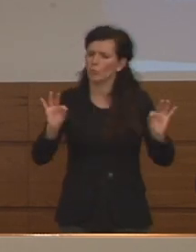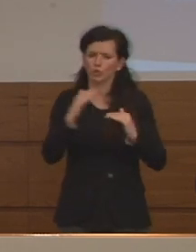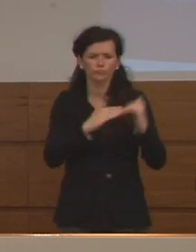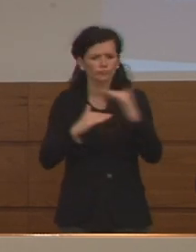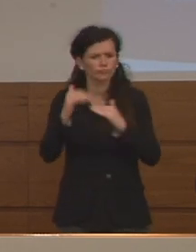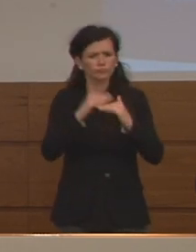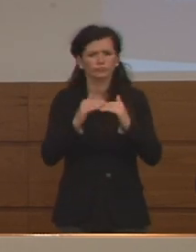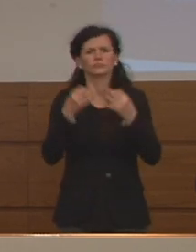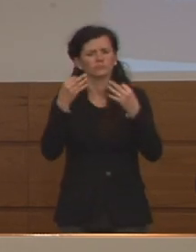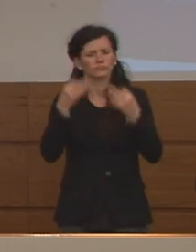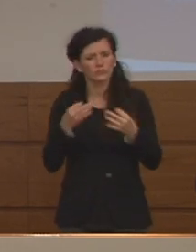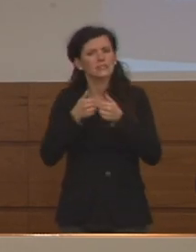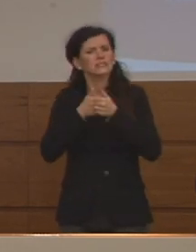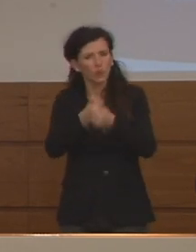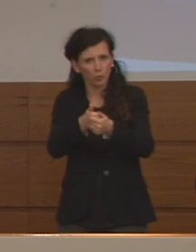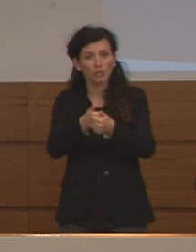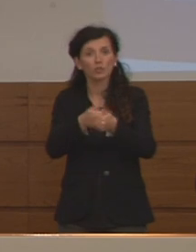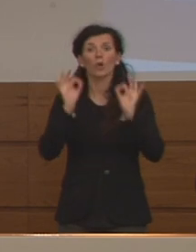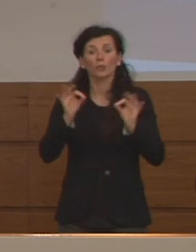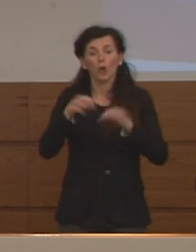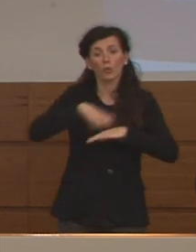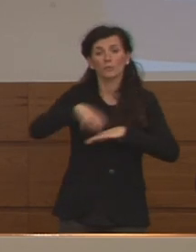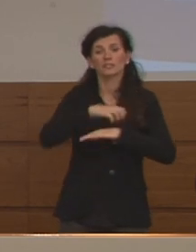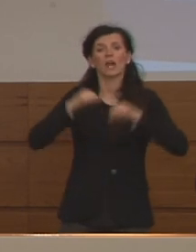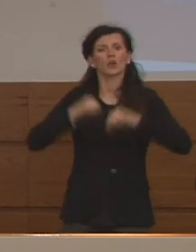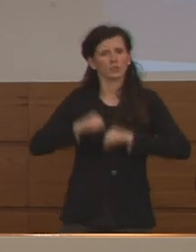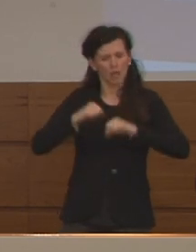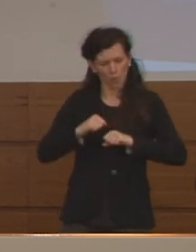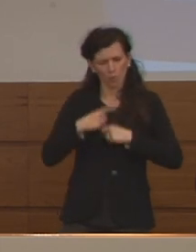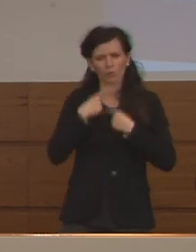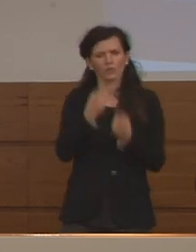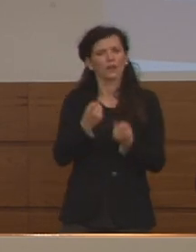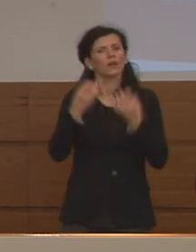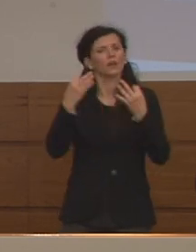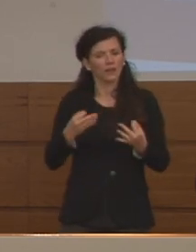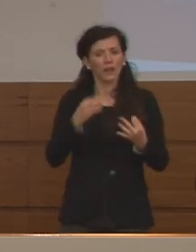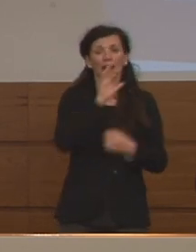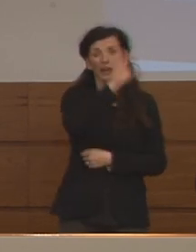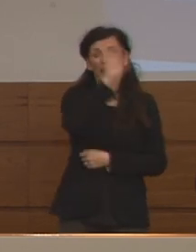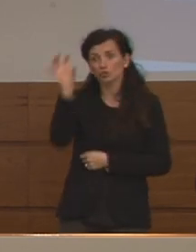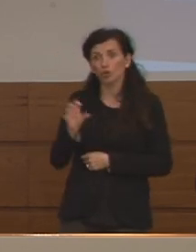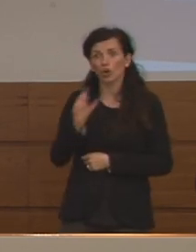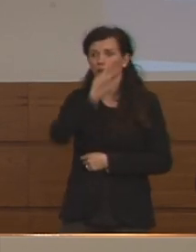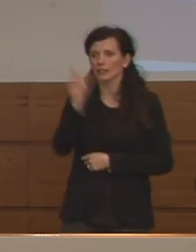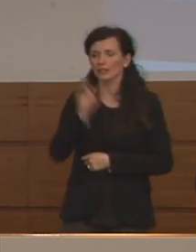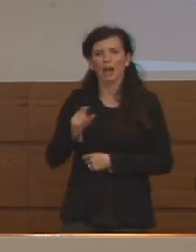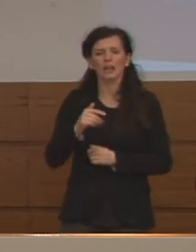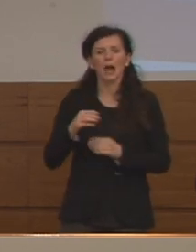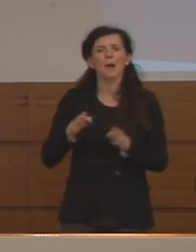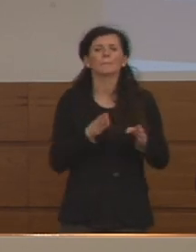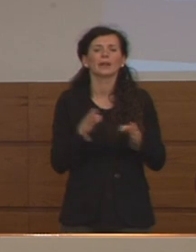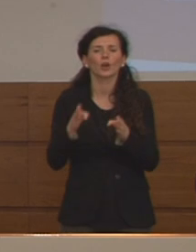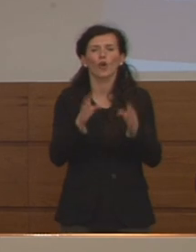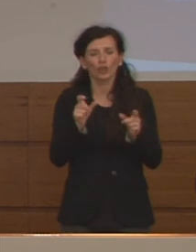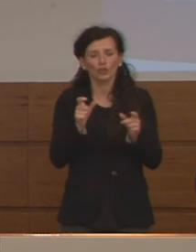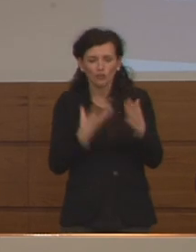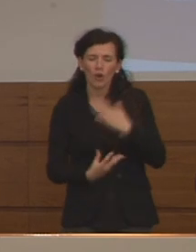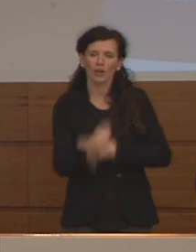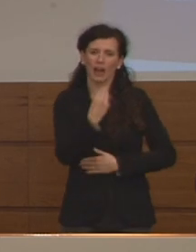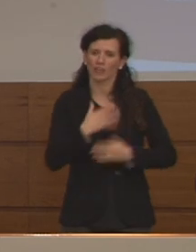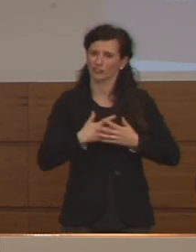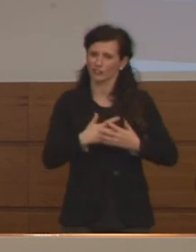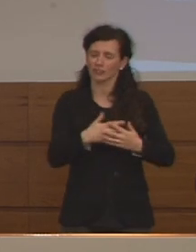stabiliti e ribaditi dal ministero della salute vengono applicati in tutte le regioni quindi il percorso nascita e un percorso